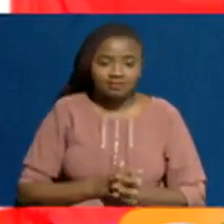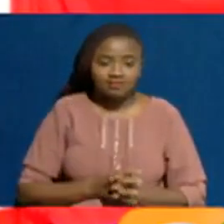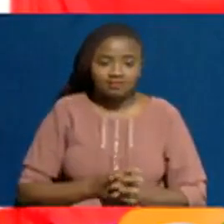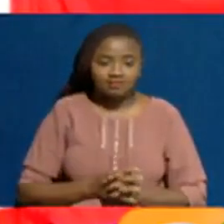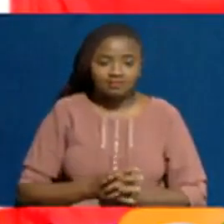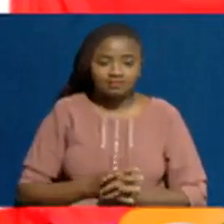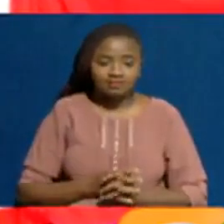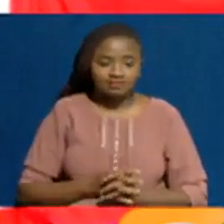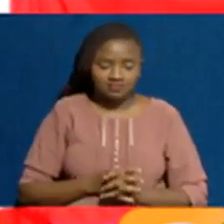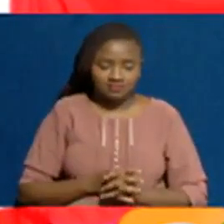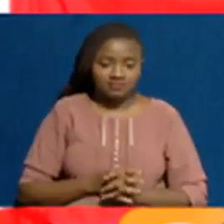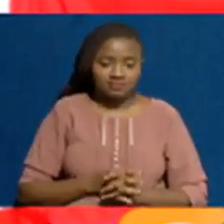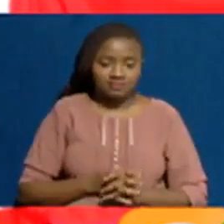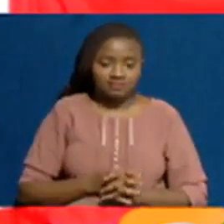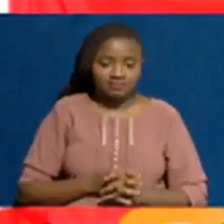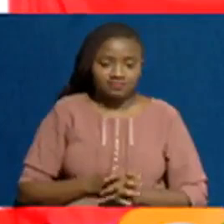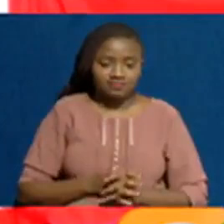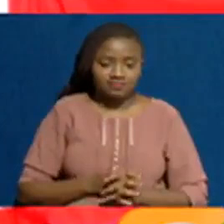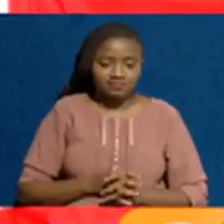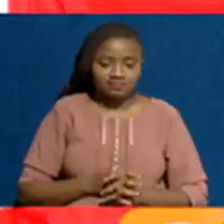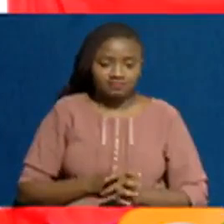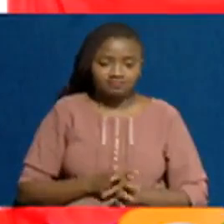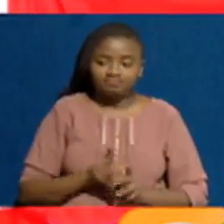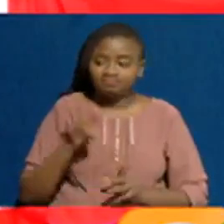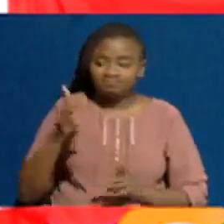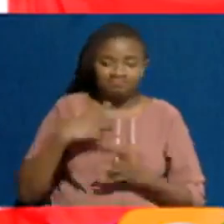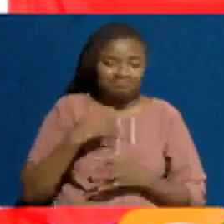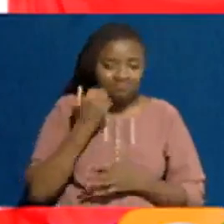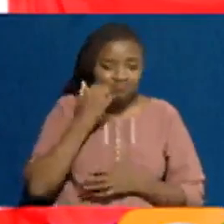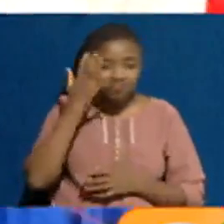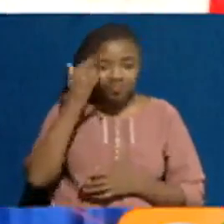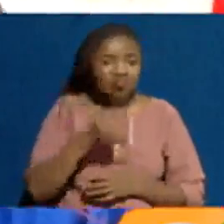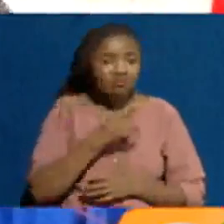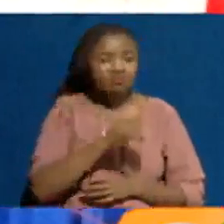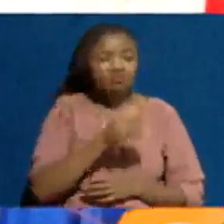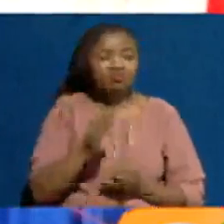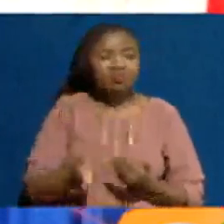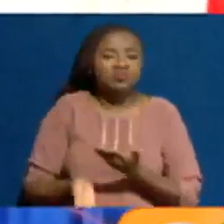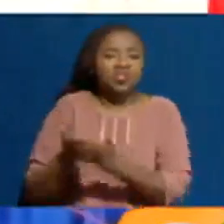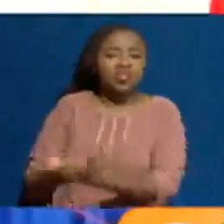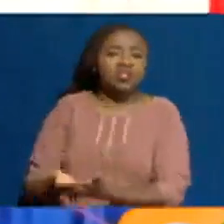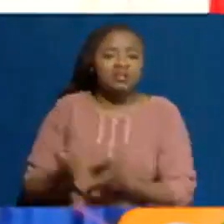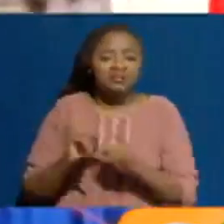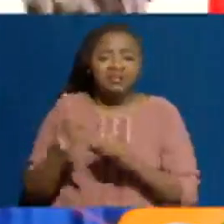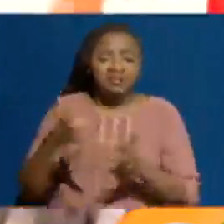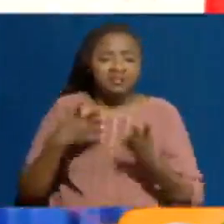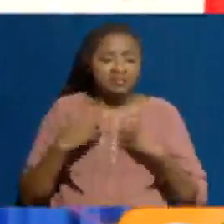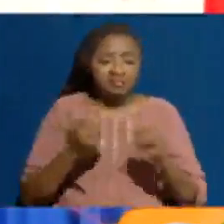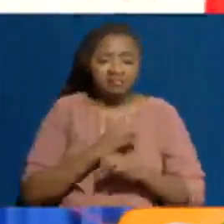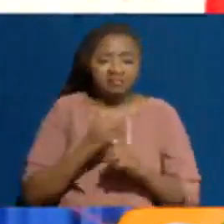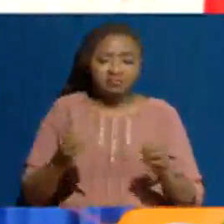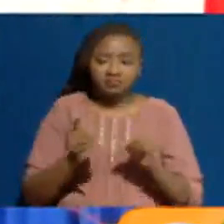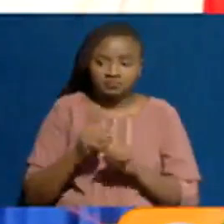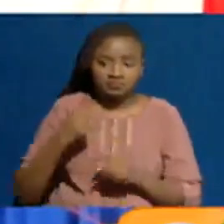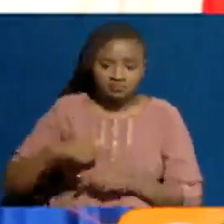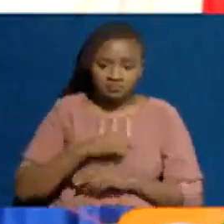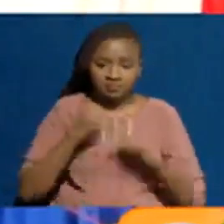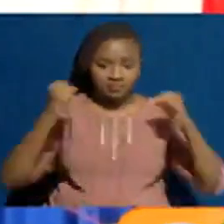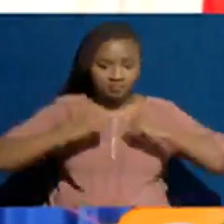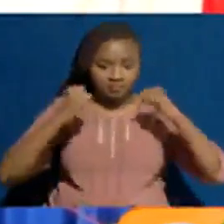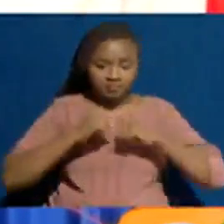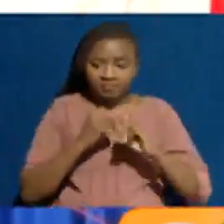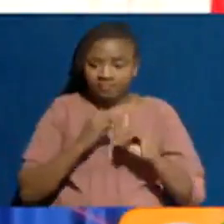Ni wagonjwa. Unajaribu kumpatia dawa na hataki. Hatukukubaliana nukaweka wazi.